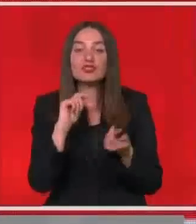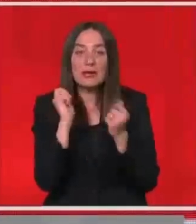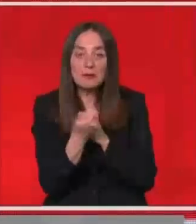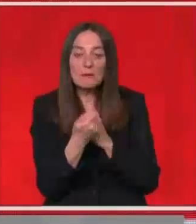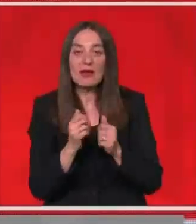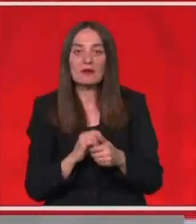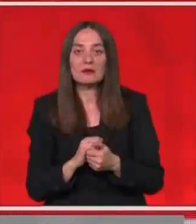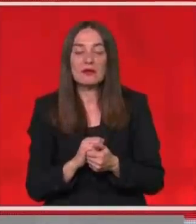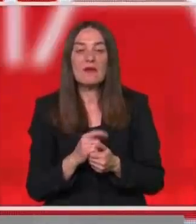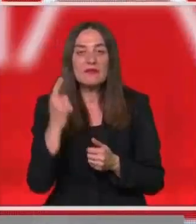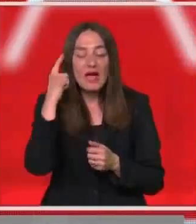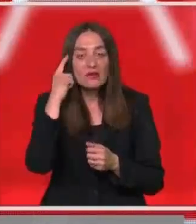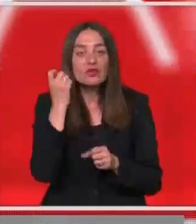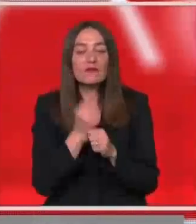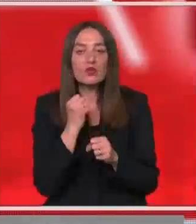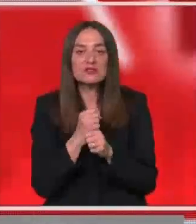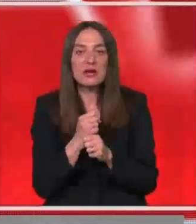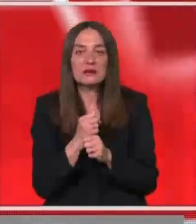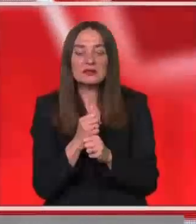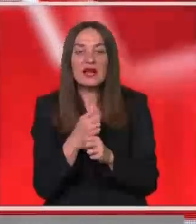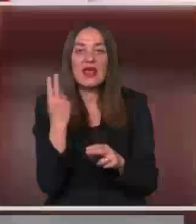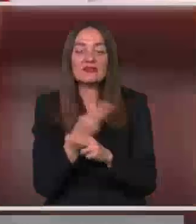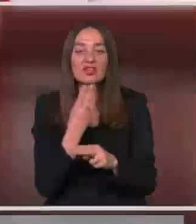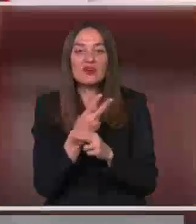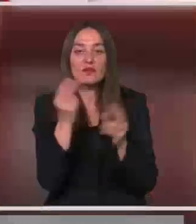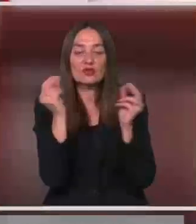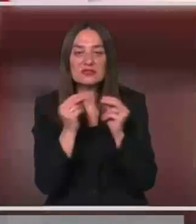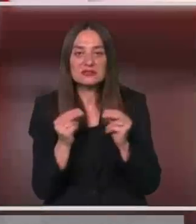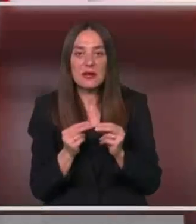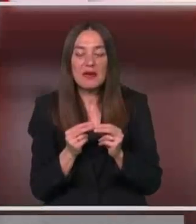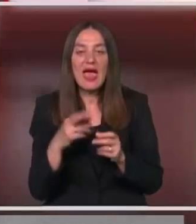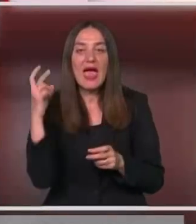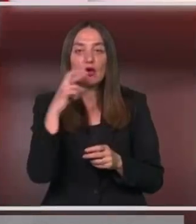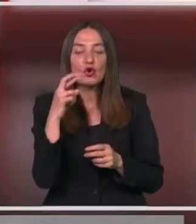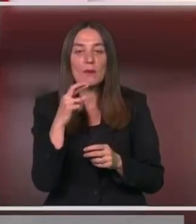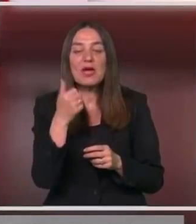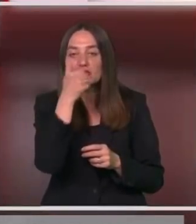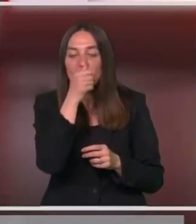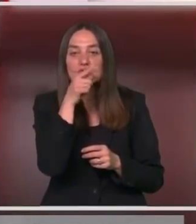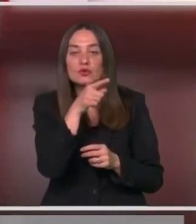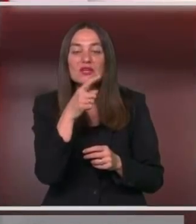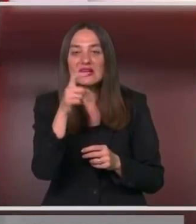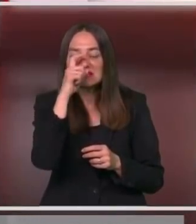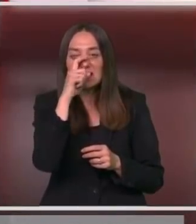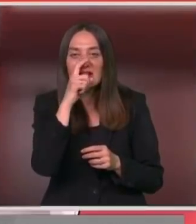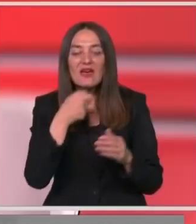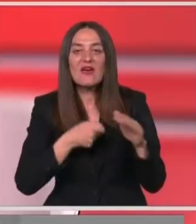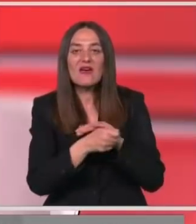promeniti način funkcionisanja državnog sistema, ekonomija, šta su ti crni